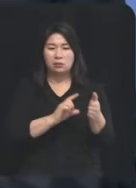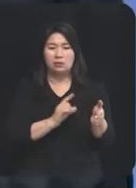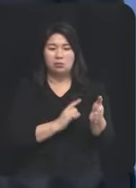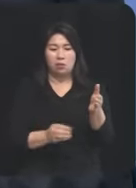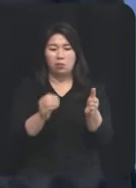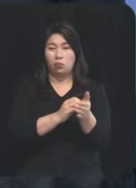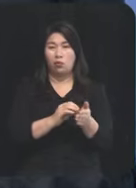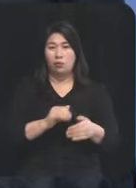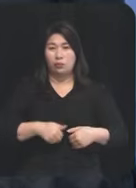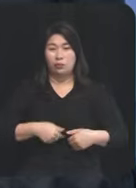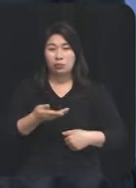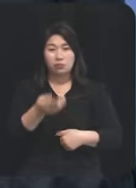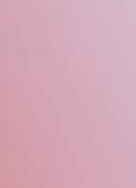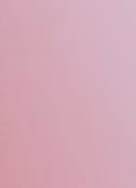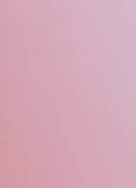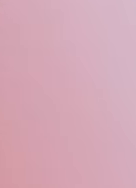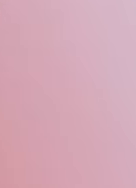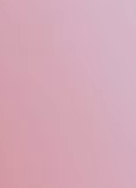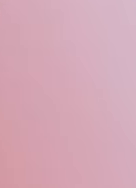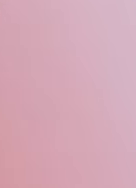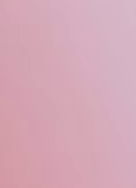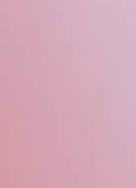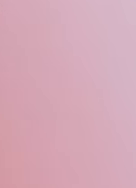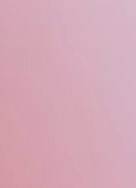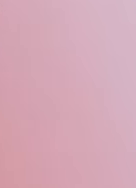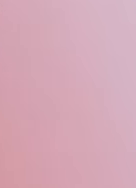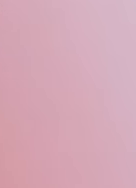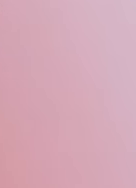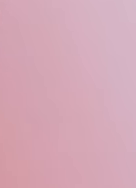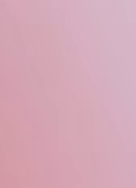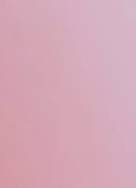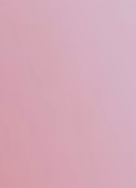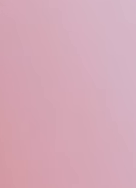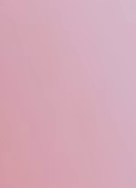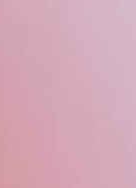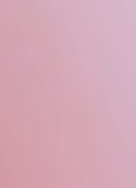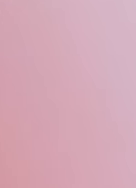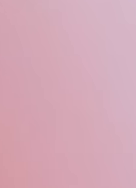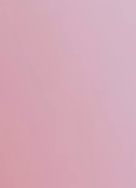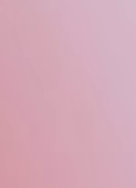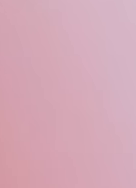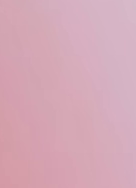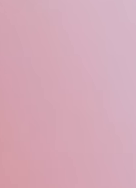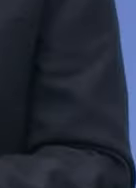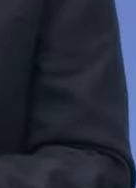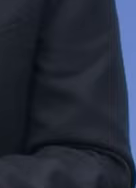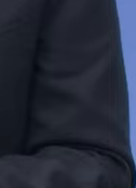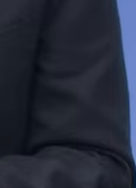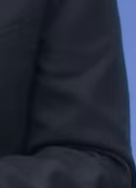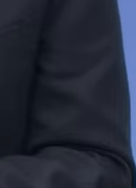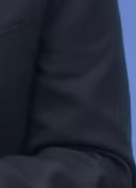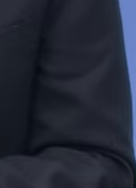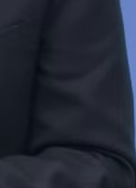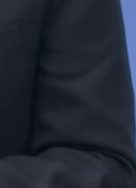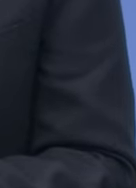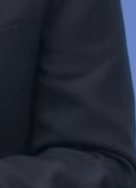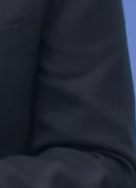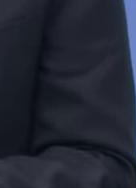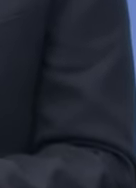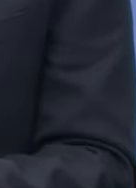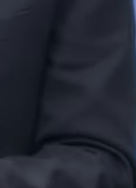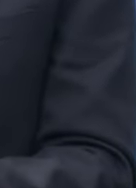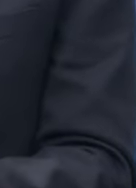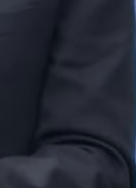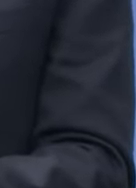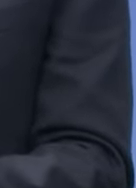생각하는데 어떻게 생각하십니까? 아 유족 배우자 등 부모 자녀에게 보상금이 지급되지